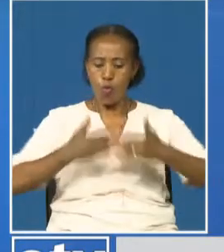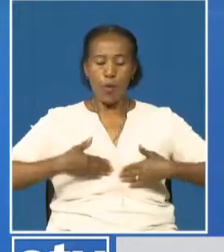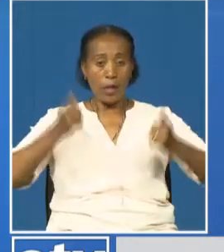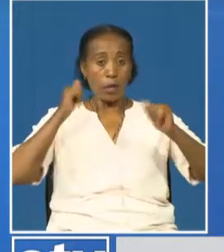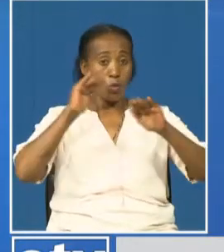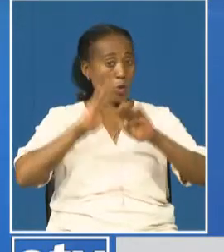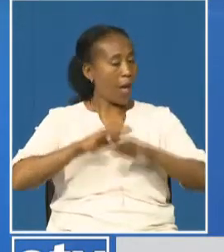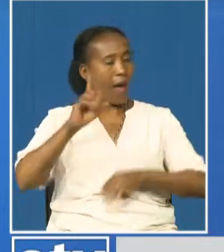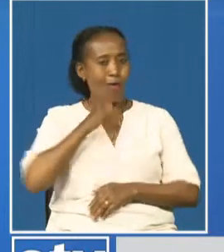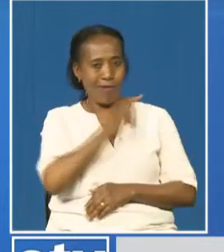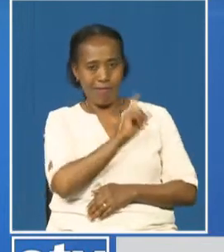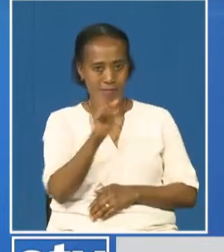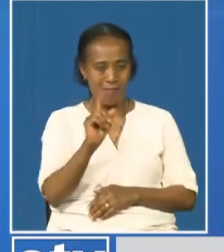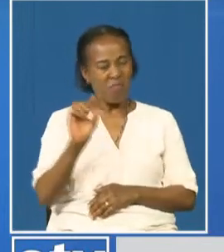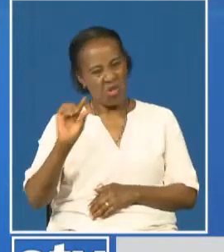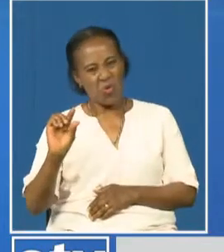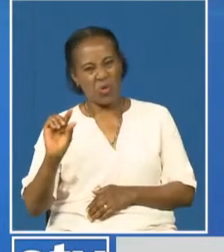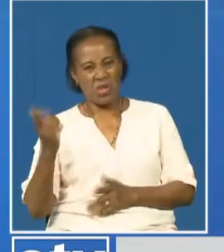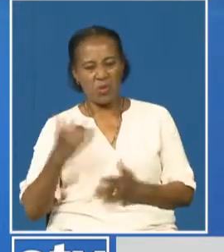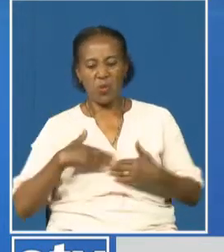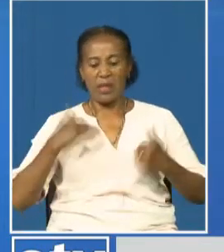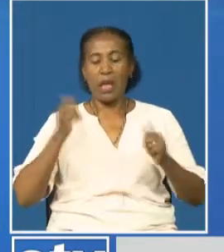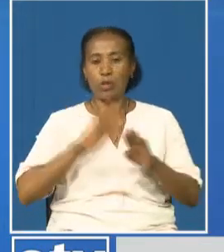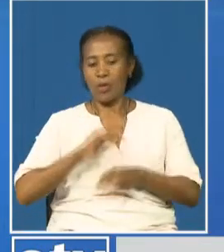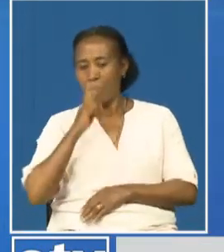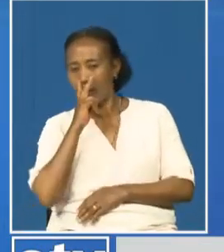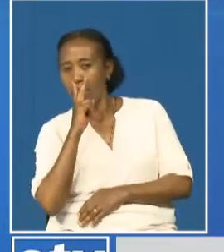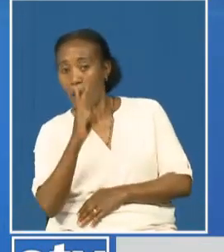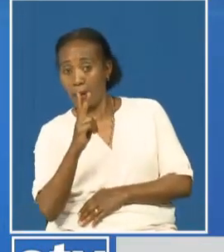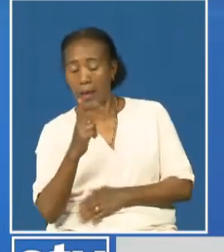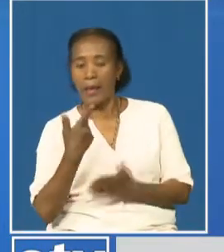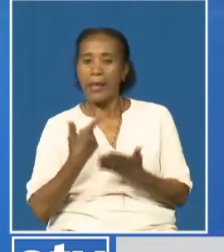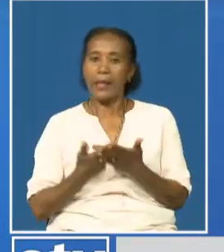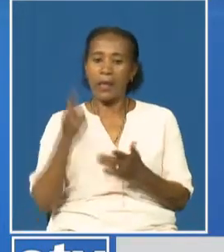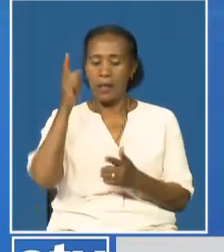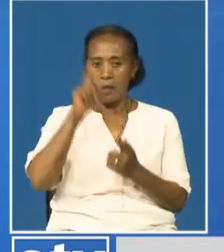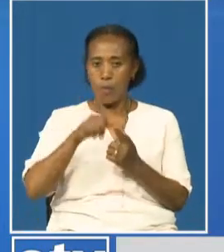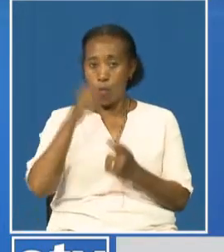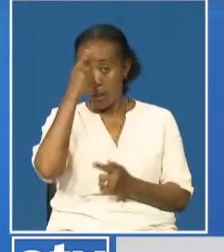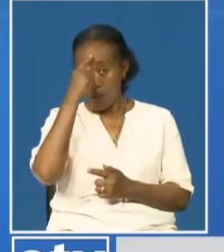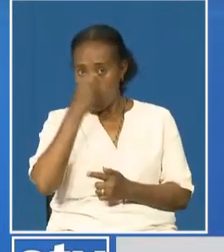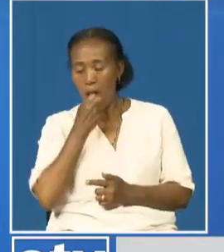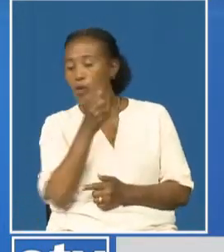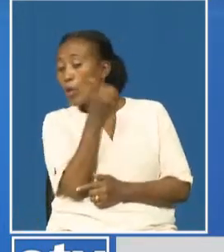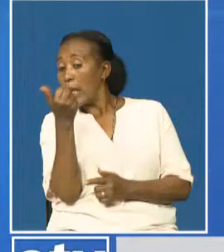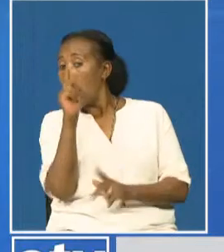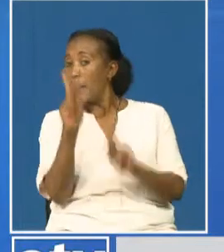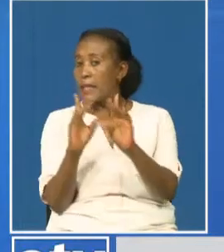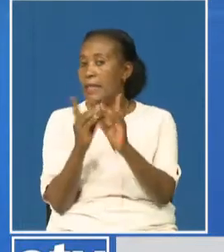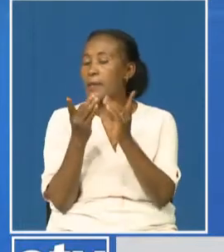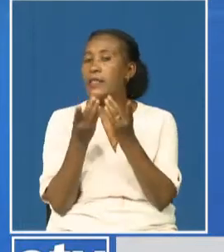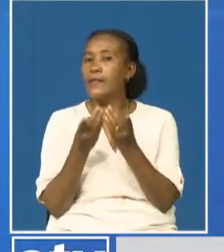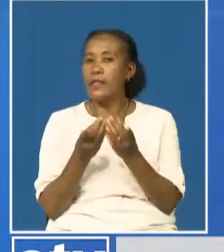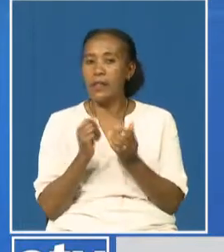ላይ አይሆንም አክቹአሊ በተወሰኑት ወጣቶች ላይ ይታያል ይሄንን ወላጆችም ሌላውም ማህበረሰብ ክፍልም